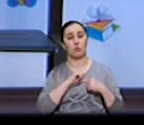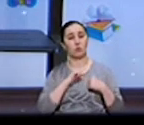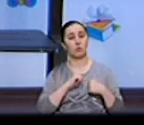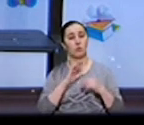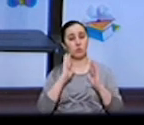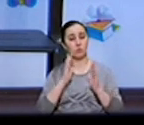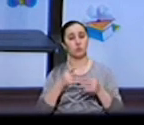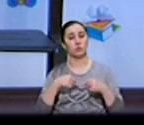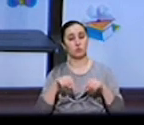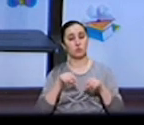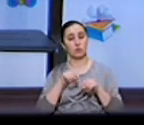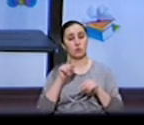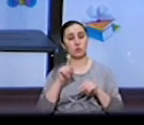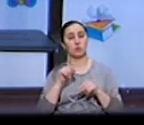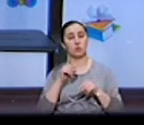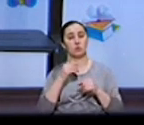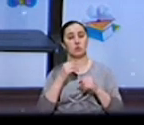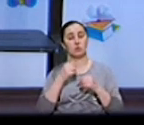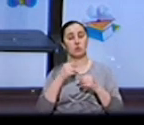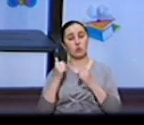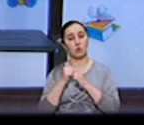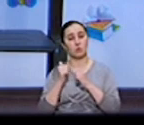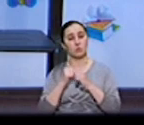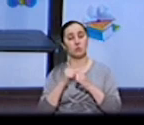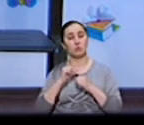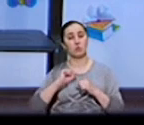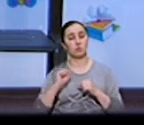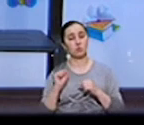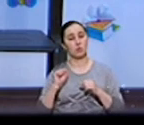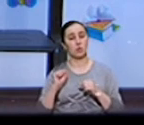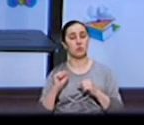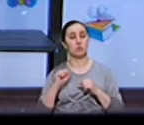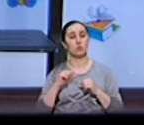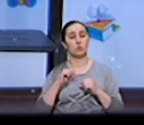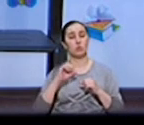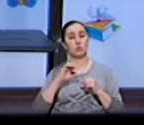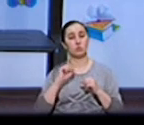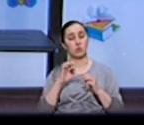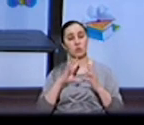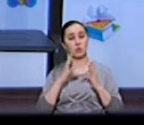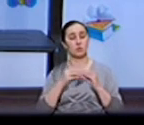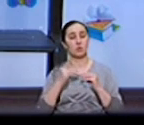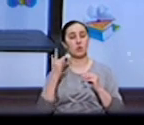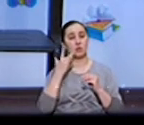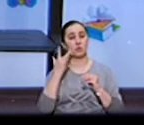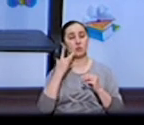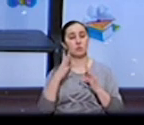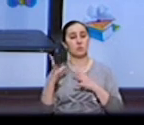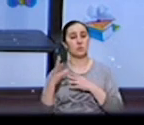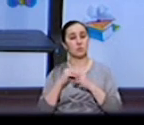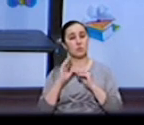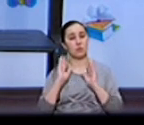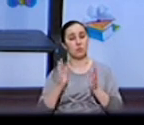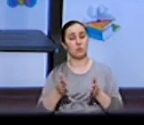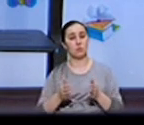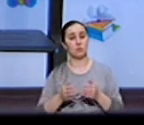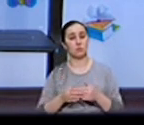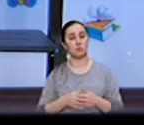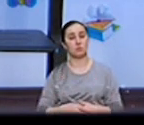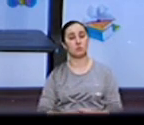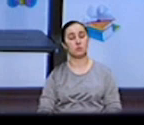ko'ngil bo'lsak, shundagina yonimizdagi do'stlarimiz, o'rtoqlarimiz har doim biz bilan bo'ladi.